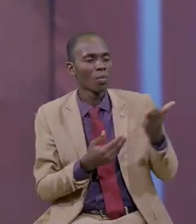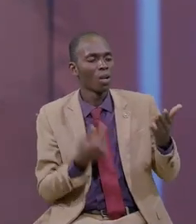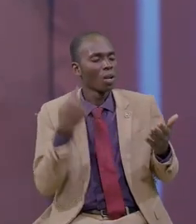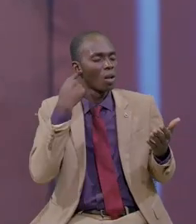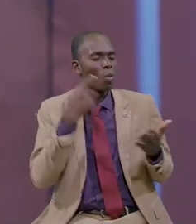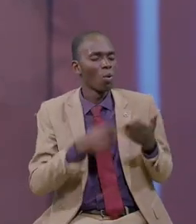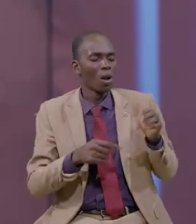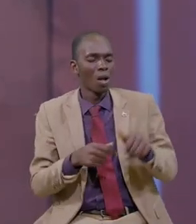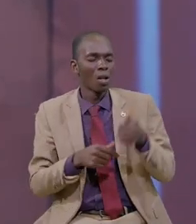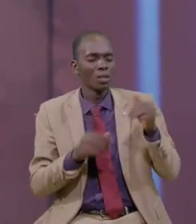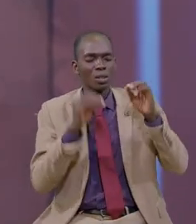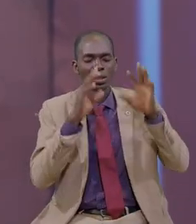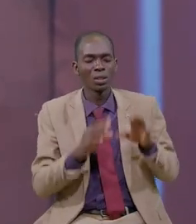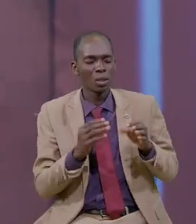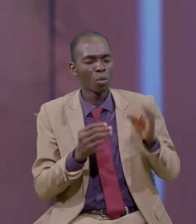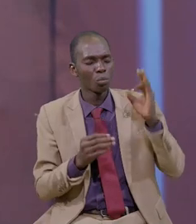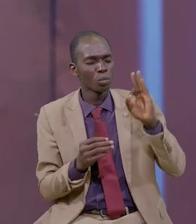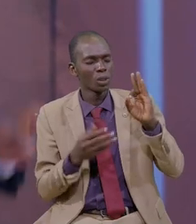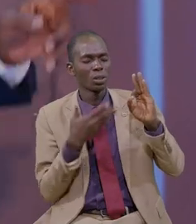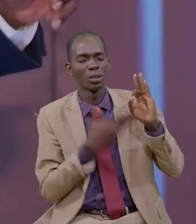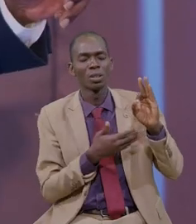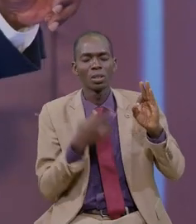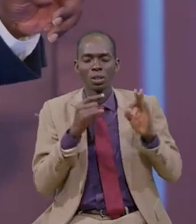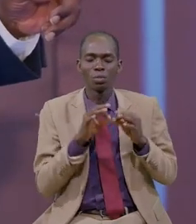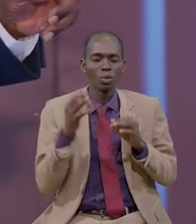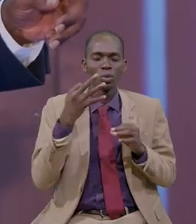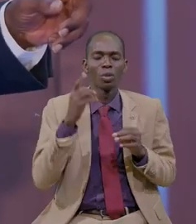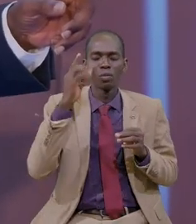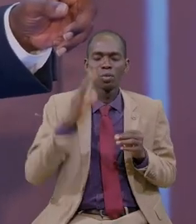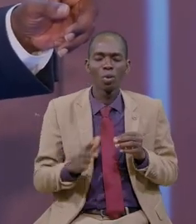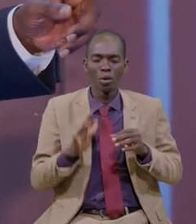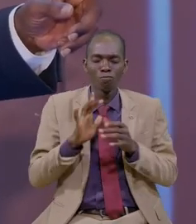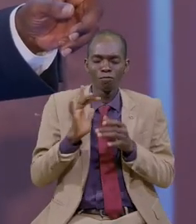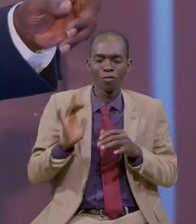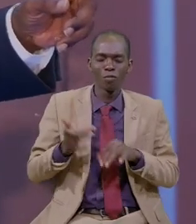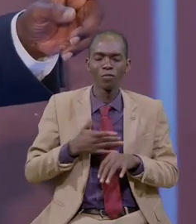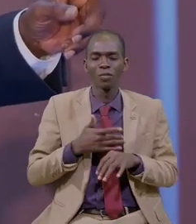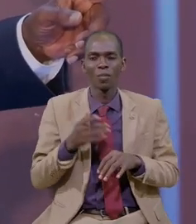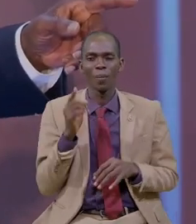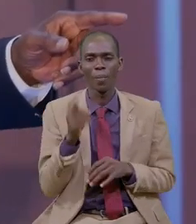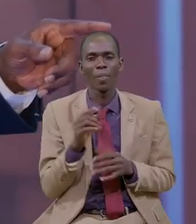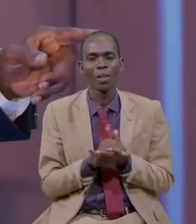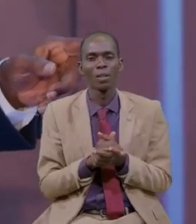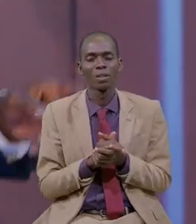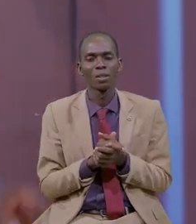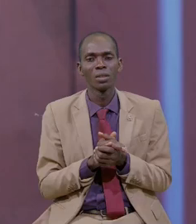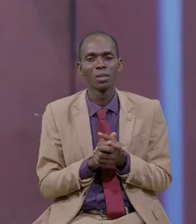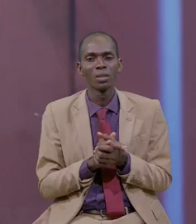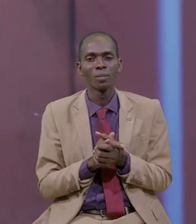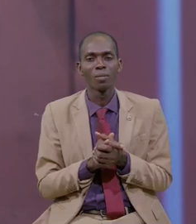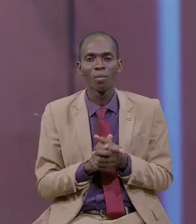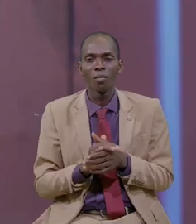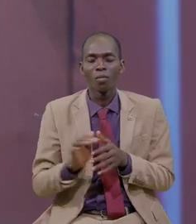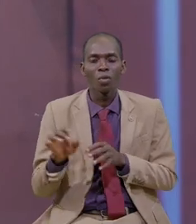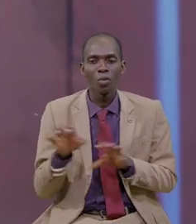disait. L'Esprit de Dieu l'a convaincu. Est-ce que tu as l'expérience